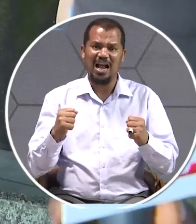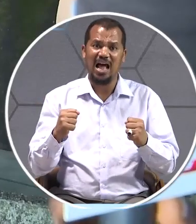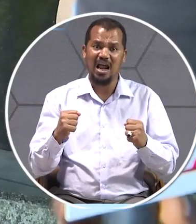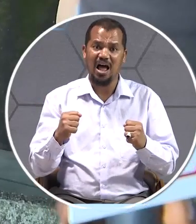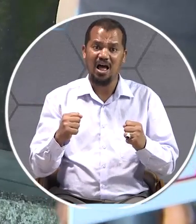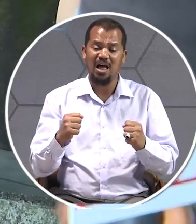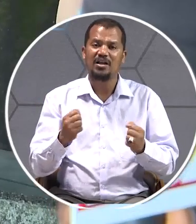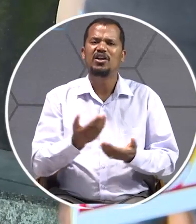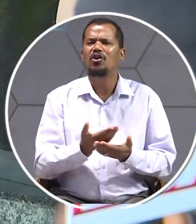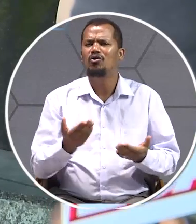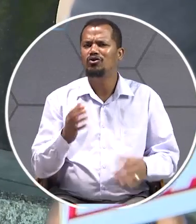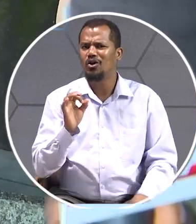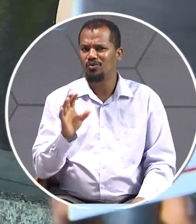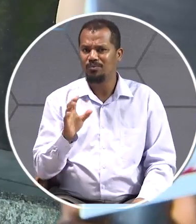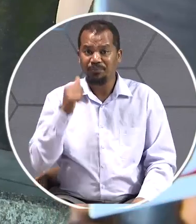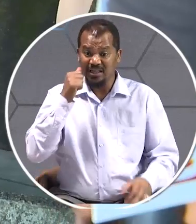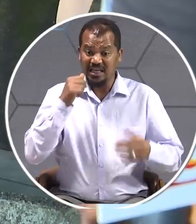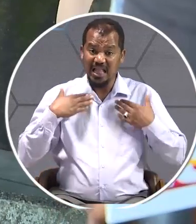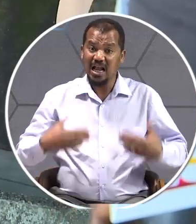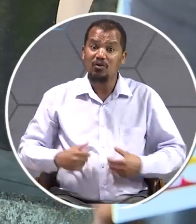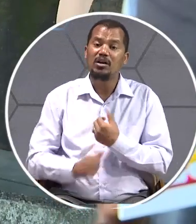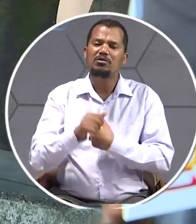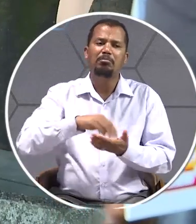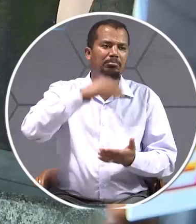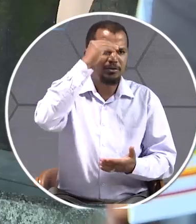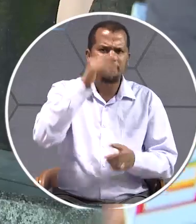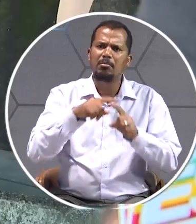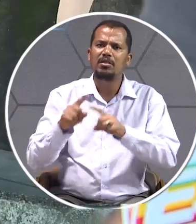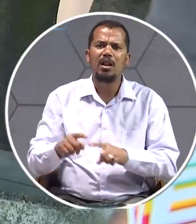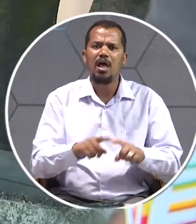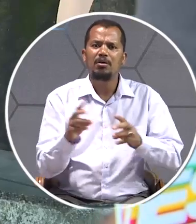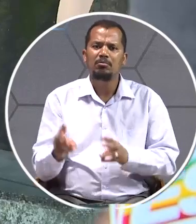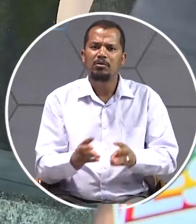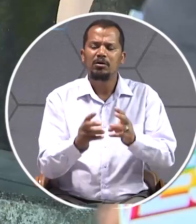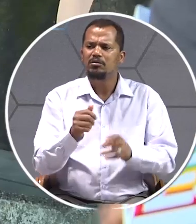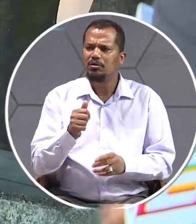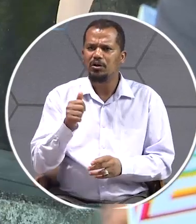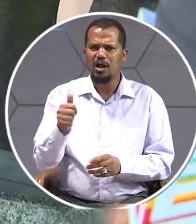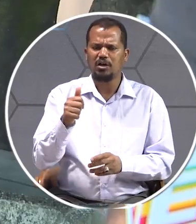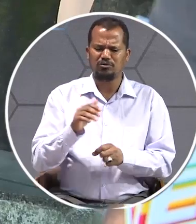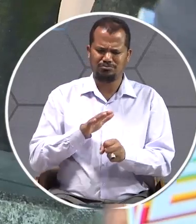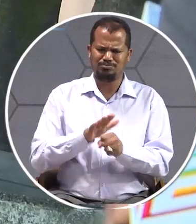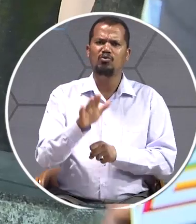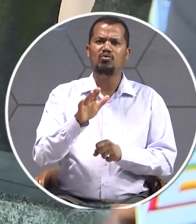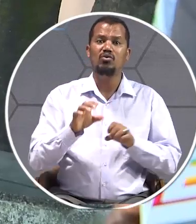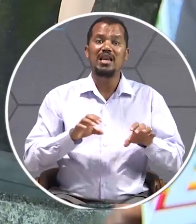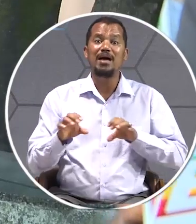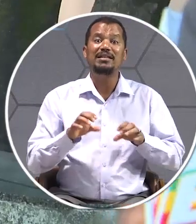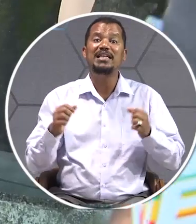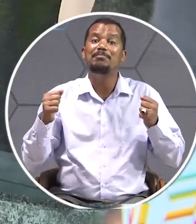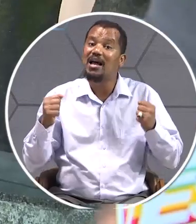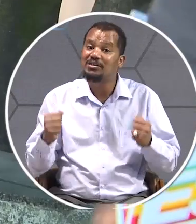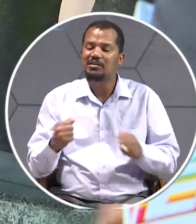ያሉ ነገሮች የሉም። ሴት አካል ጉዳተኞች በትምህርትና በተለያዩ መንገድ ራሳቸውን በቂ ወይም ብቁ